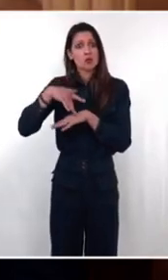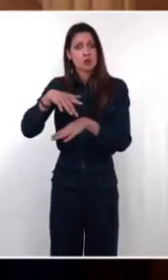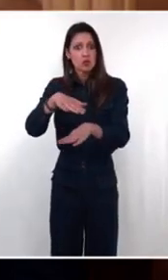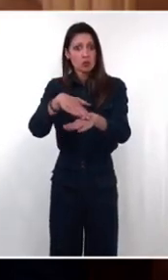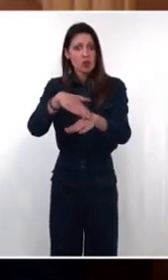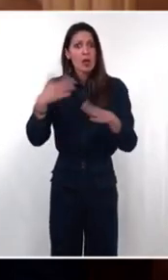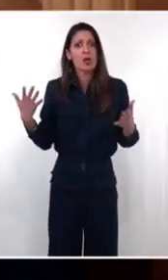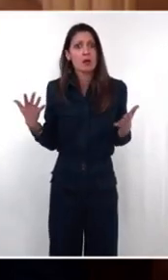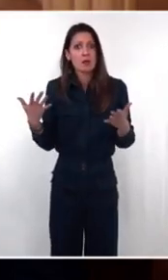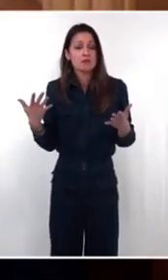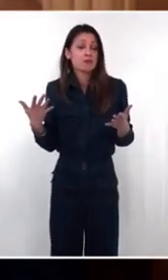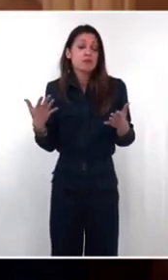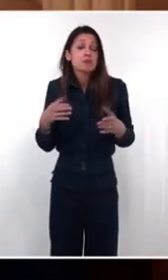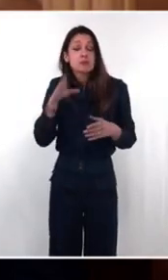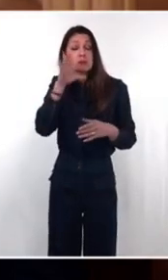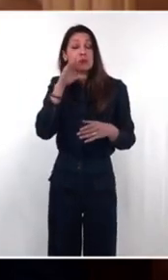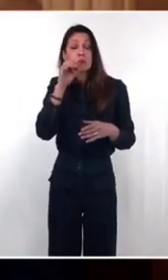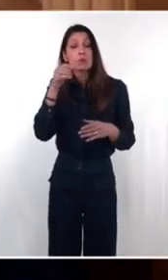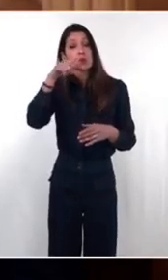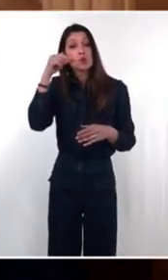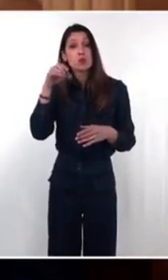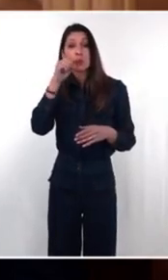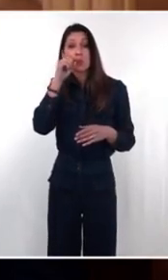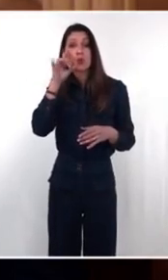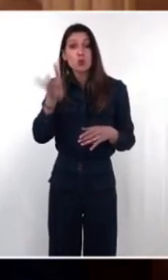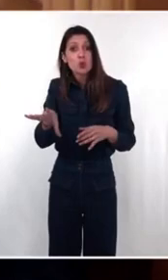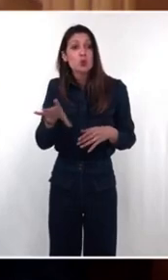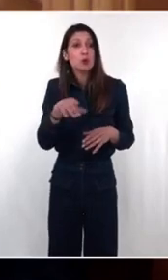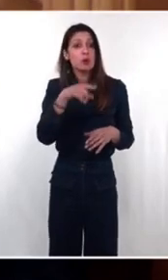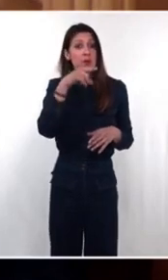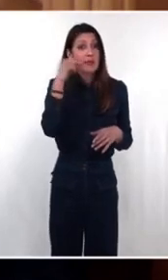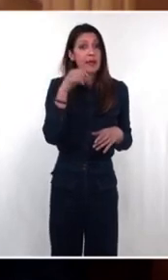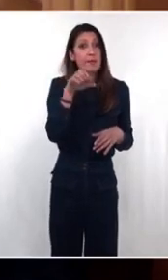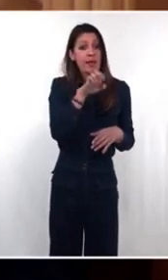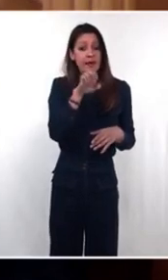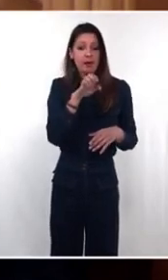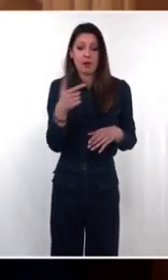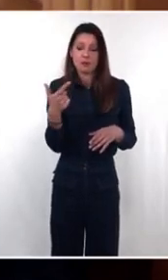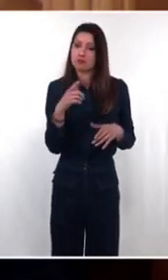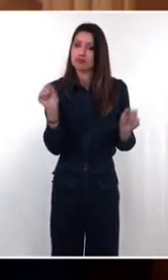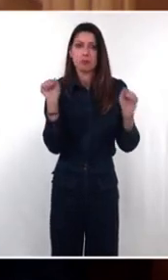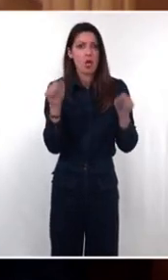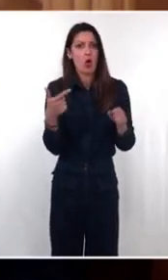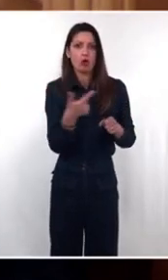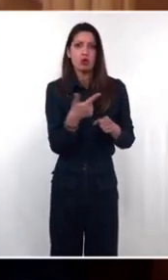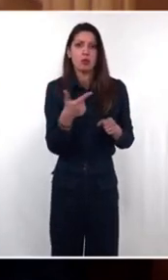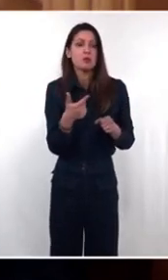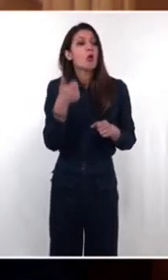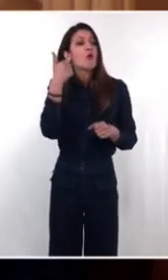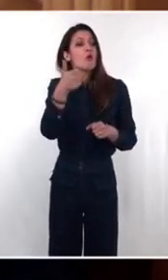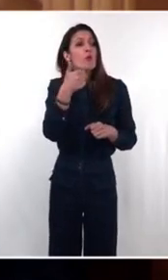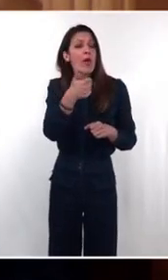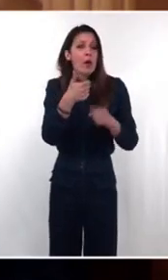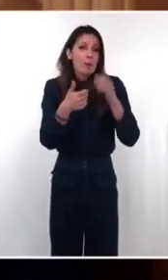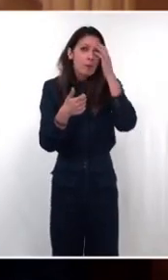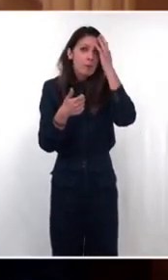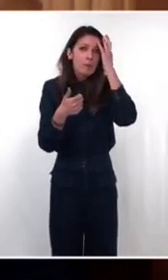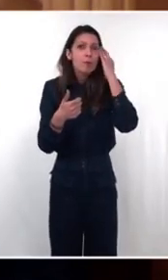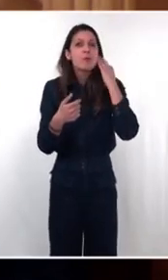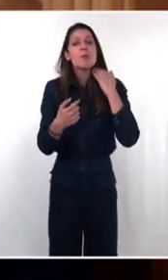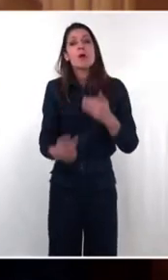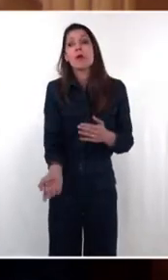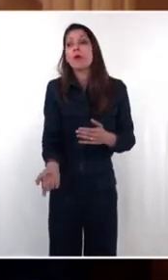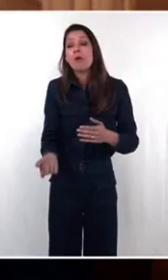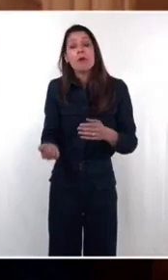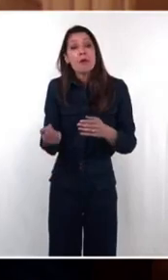Je rejoins Monsieur Poutou et Madame Eckert. Vous avez réussi l'exploit d'unifier toutes les oppositions derrière une